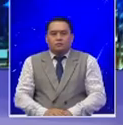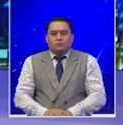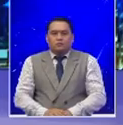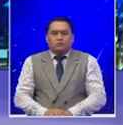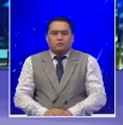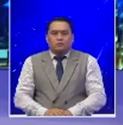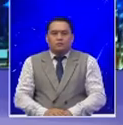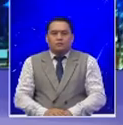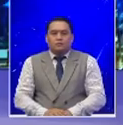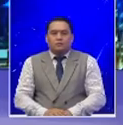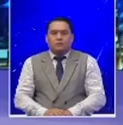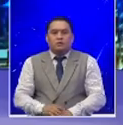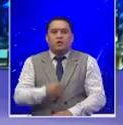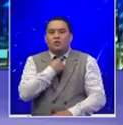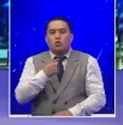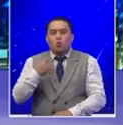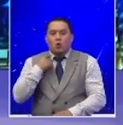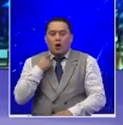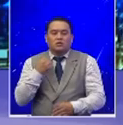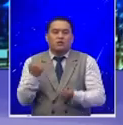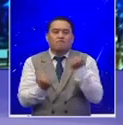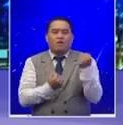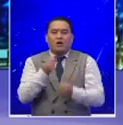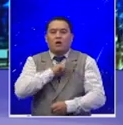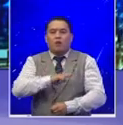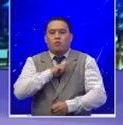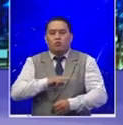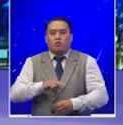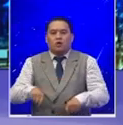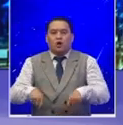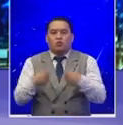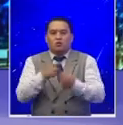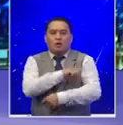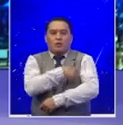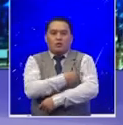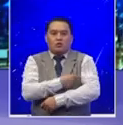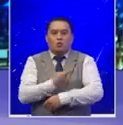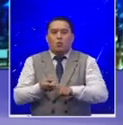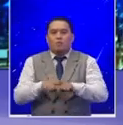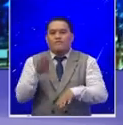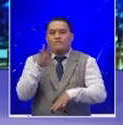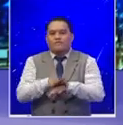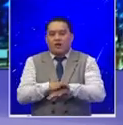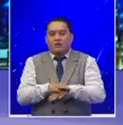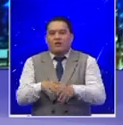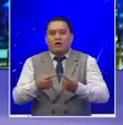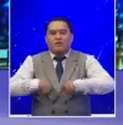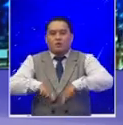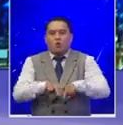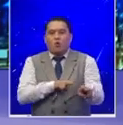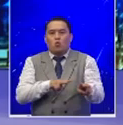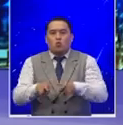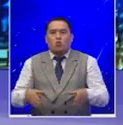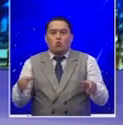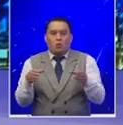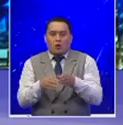Меж двух огней сотни талдыкурганских водителей работают с нарушением санитарных норм. Эти факты были выявлены членами мониторинговой